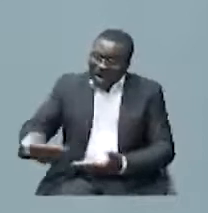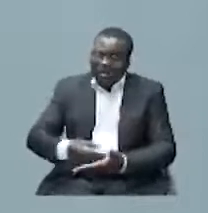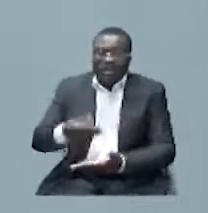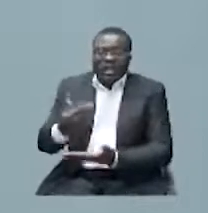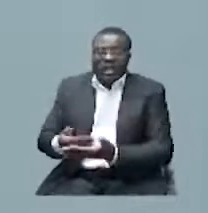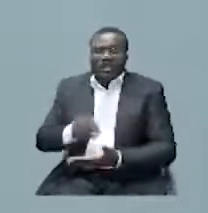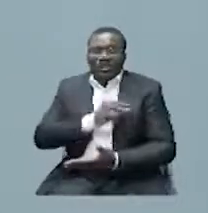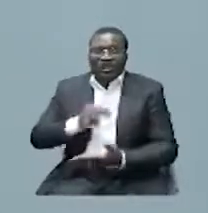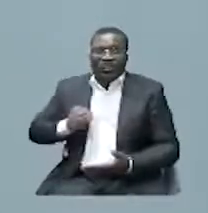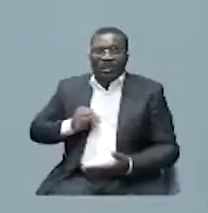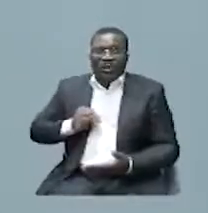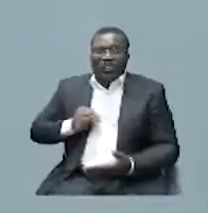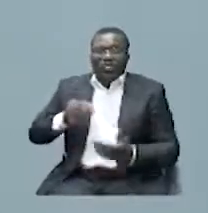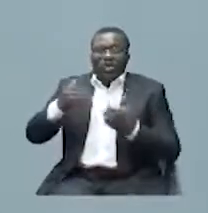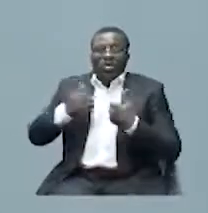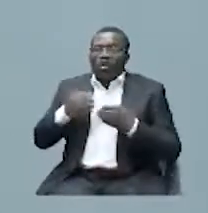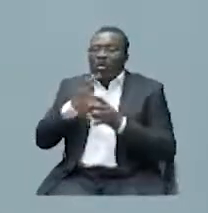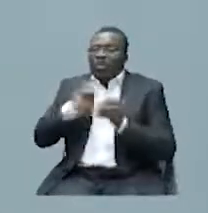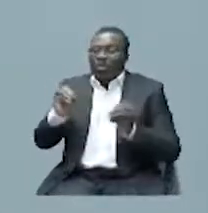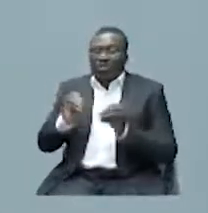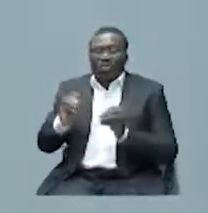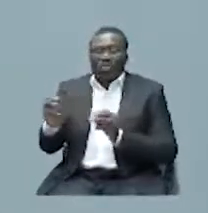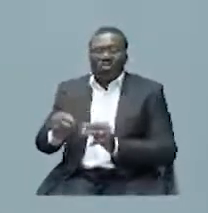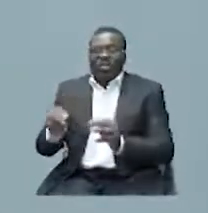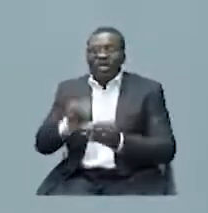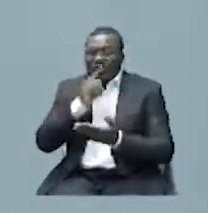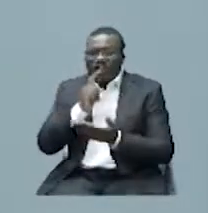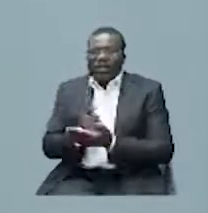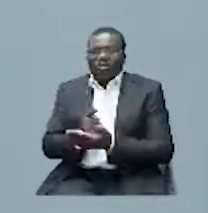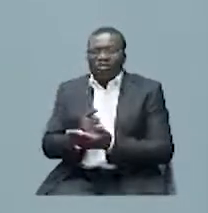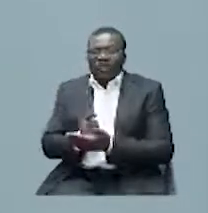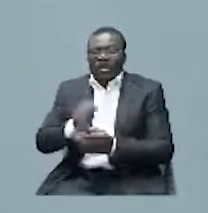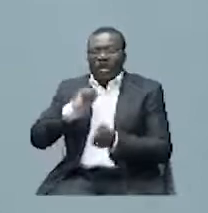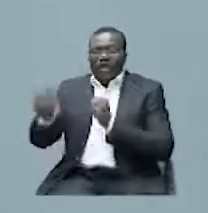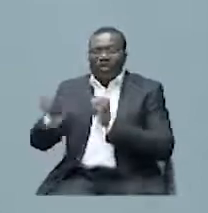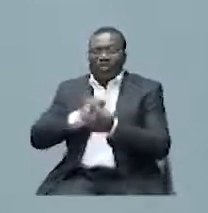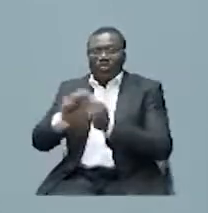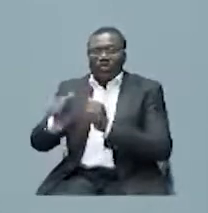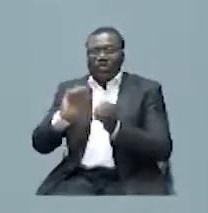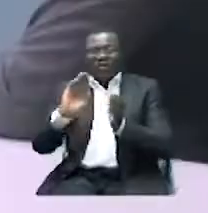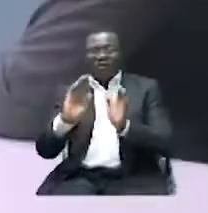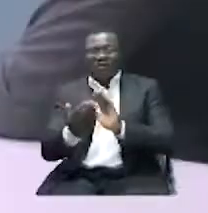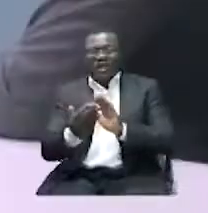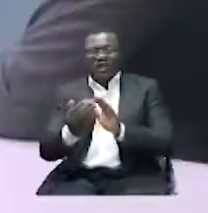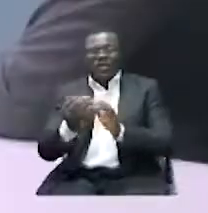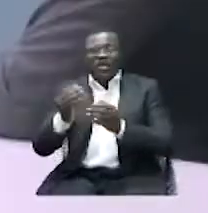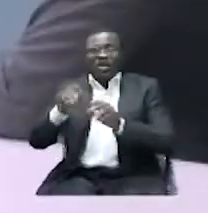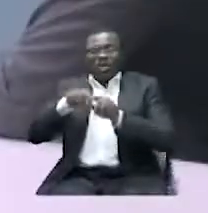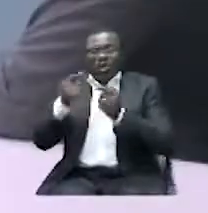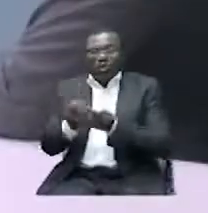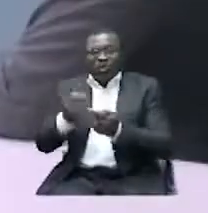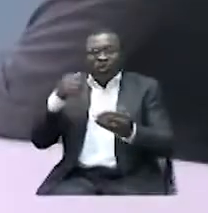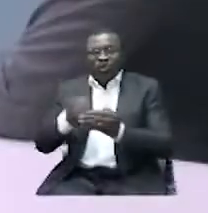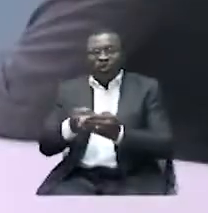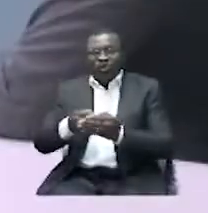leurs membres n'ont aucun moyen d'assurer la compétition face aux partis proches